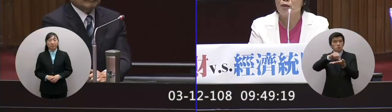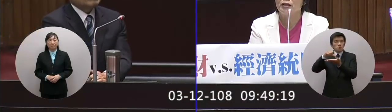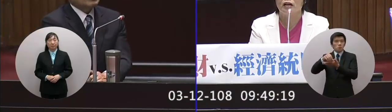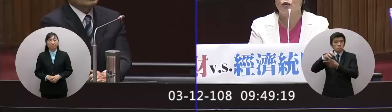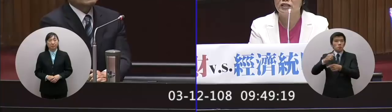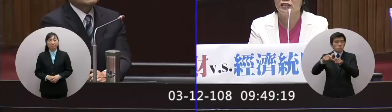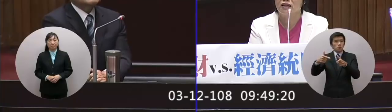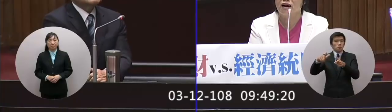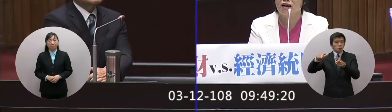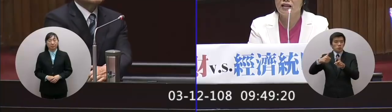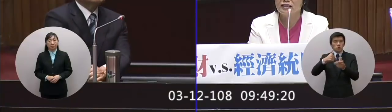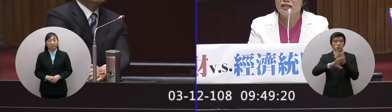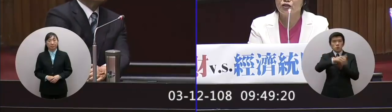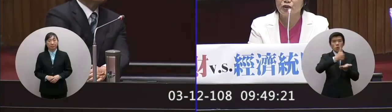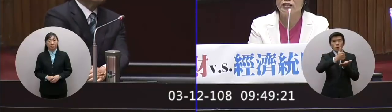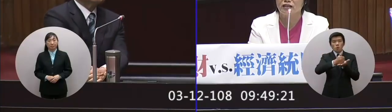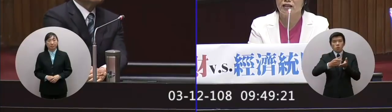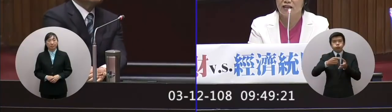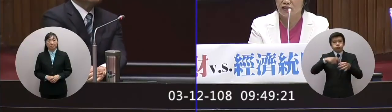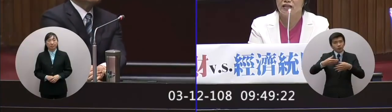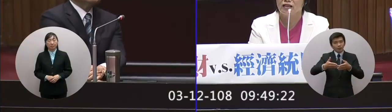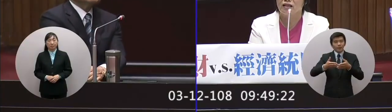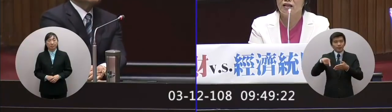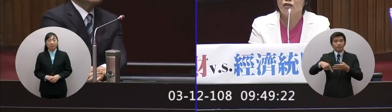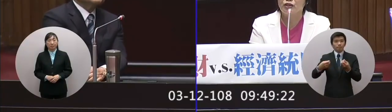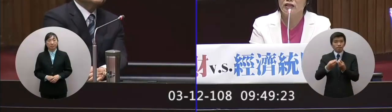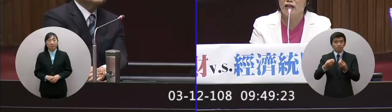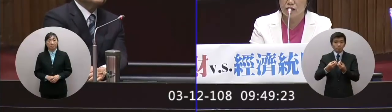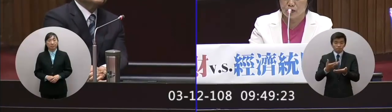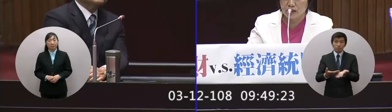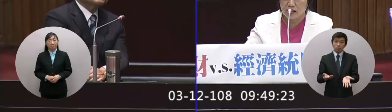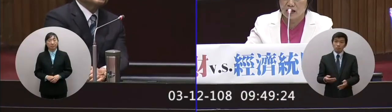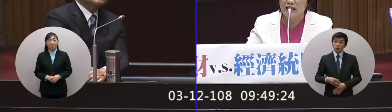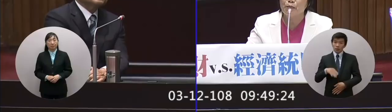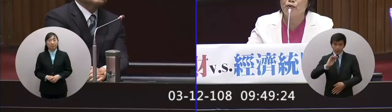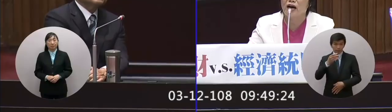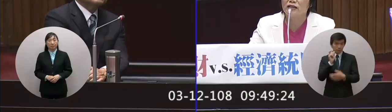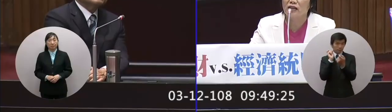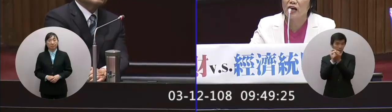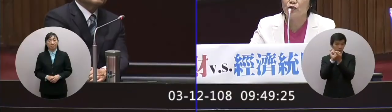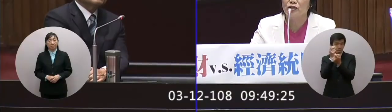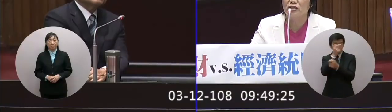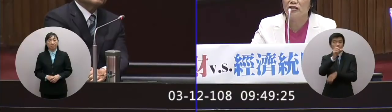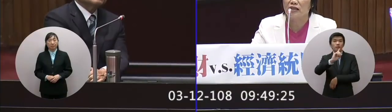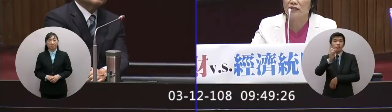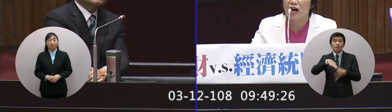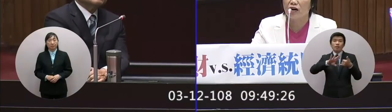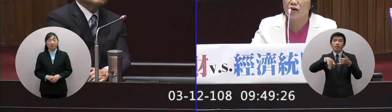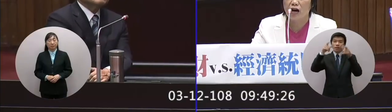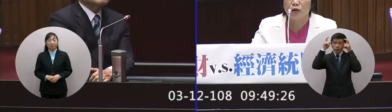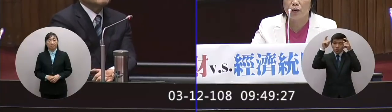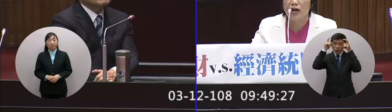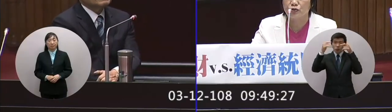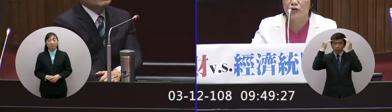在经济上碰到了困境哈。但是最近呢很奇特，最近呢我们的南部啊，这个韩国瑜市长啊